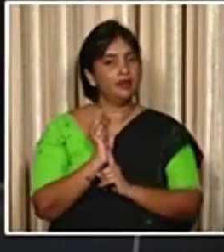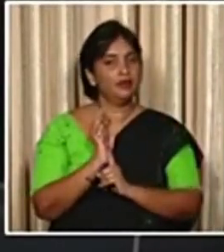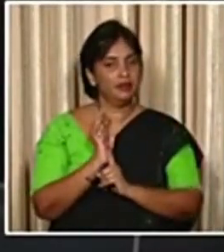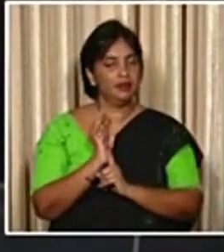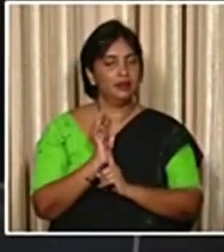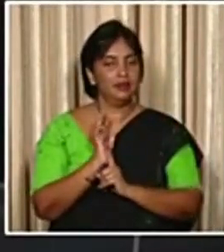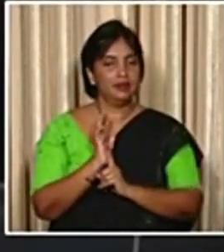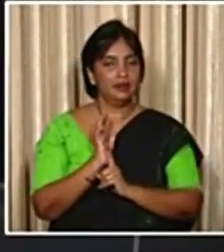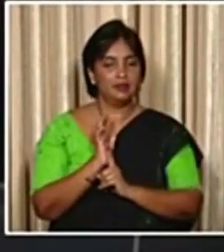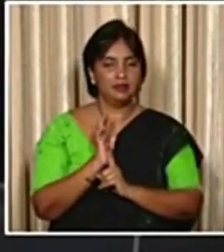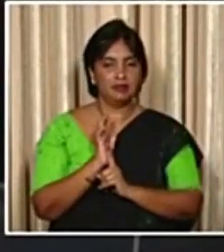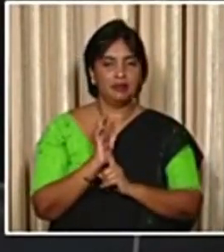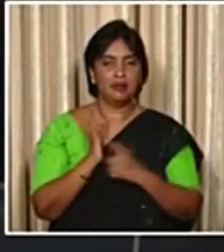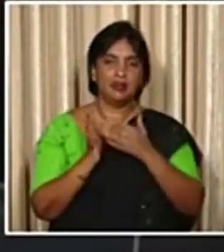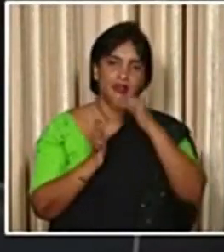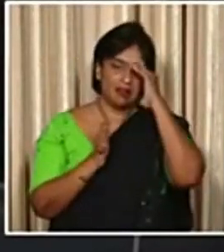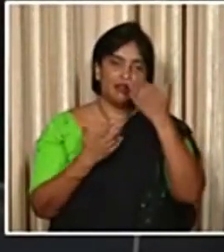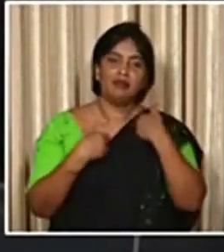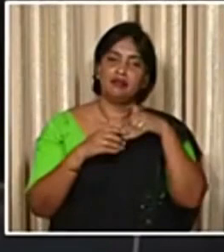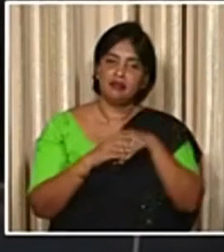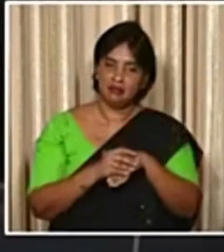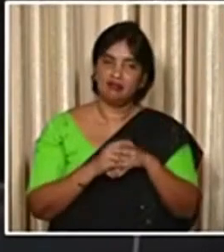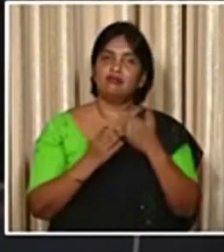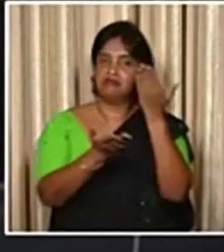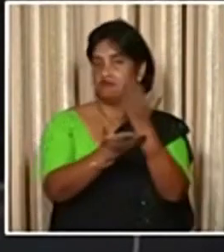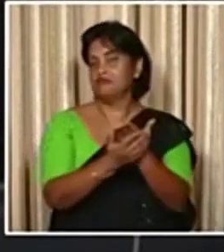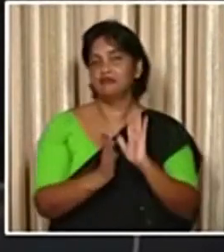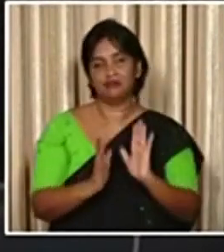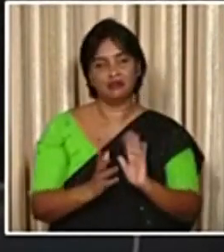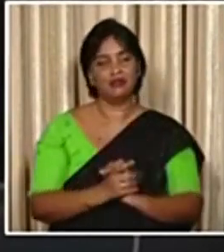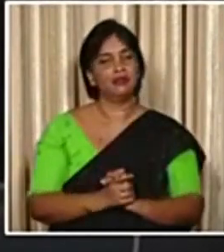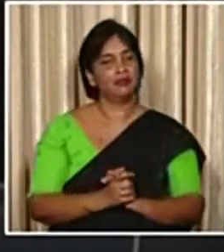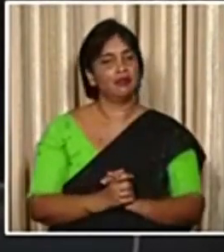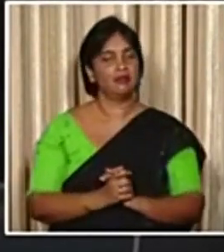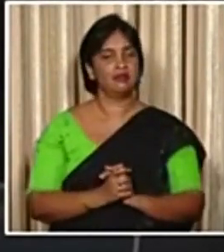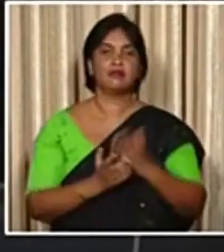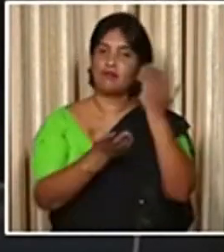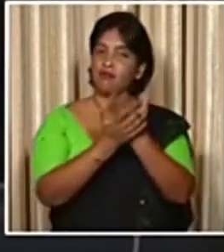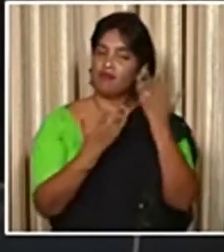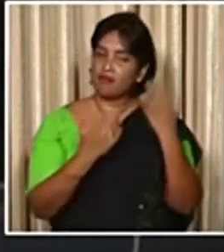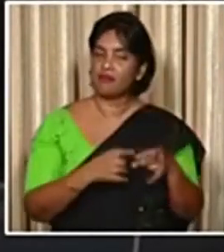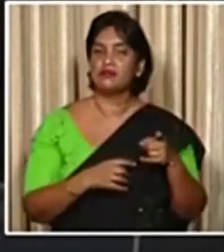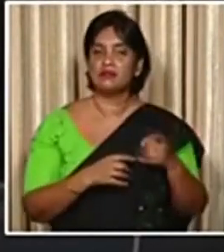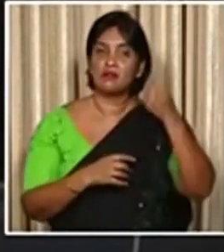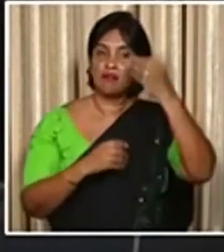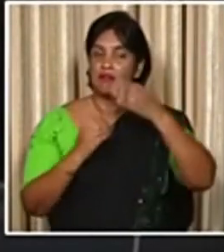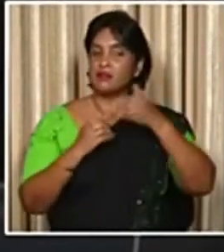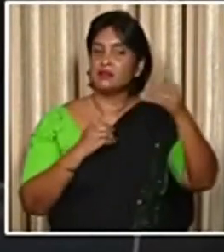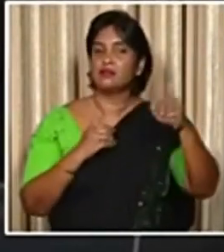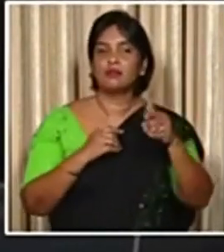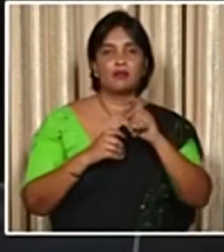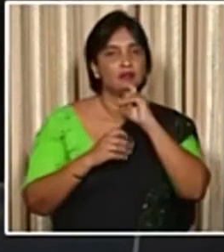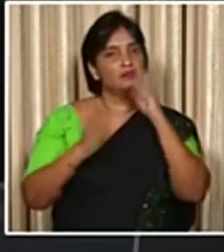පනත් කෙටුම්පත් ඉදිරිපත් කිරීම. ඉතින් මොන සභානායකවරයා මෙතන හිටියත් ඔක කරන්න ඕනේ. ඒක ඉදිරිපත් කළාන් පස්සේ දින වකවානුව